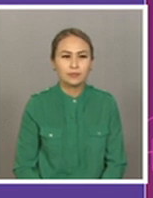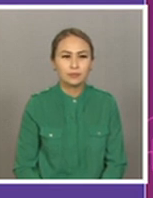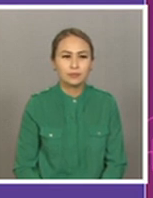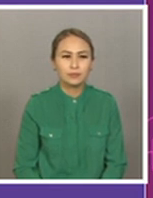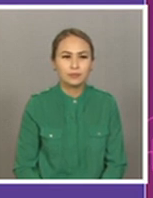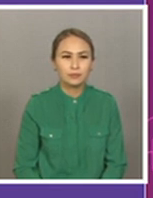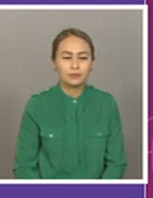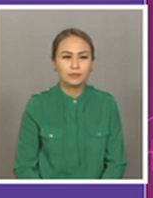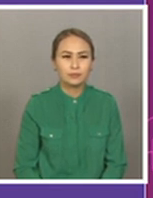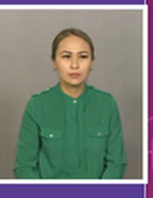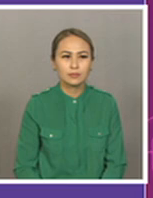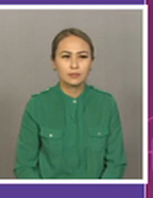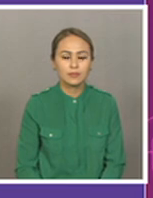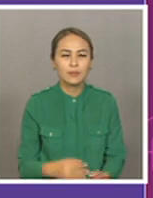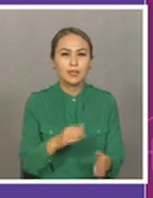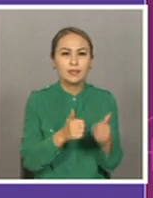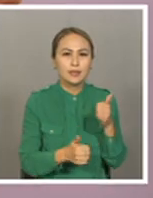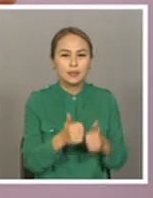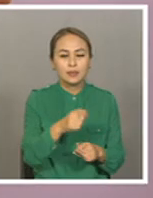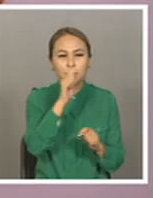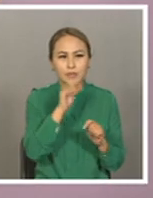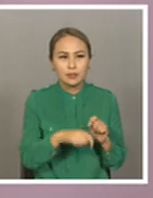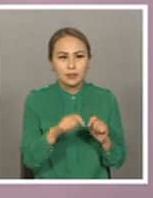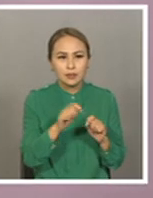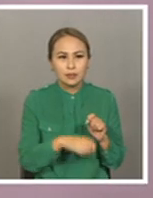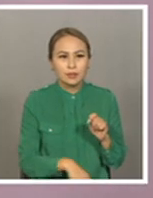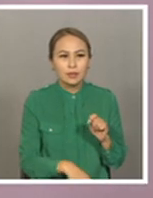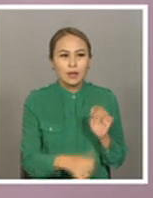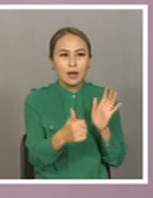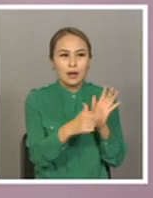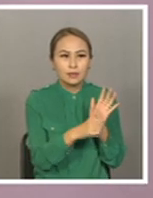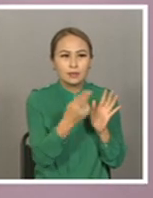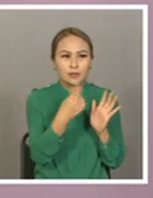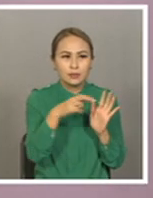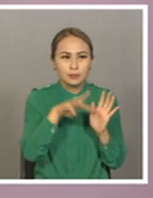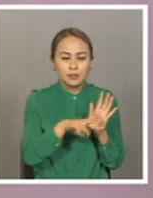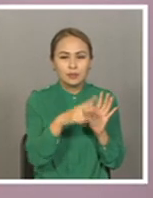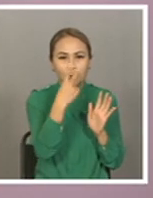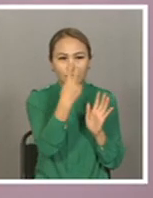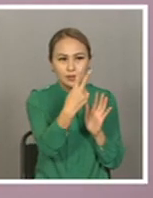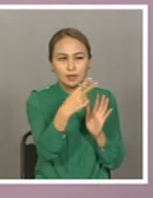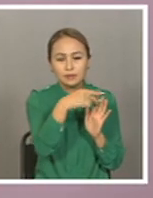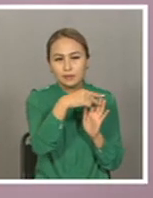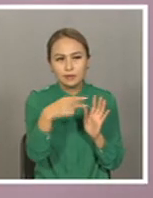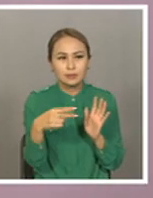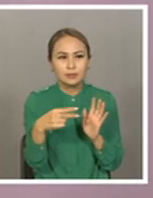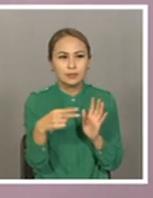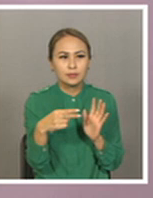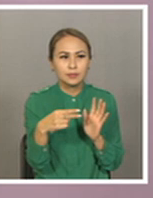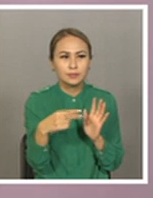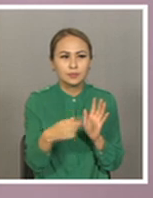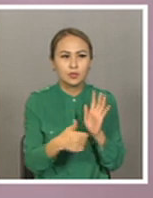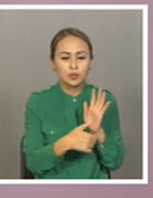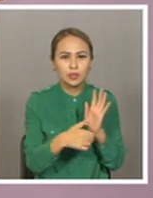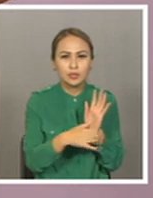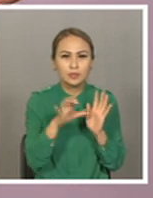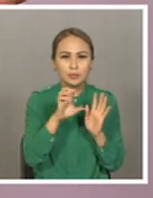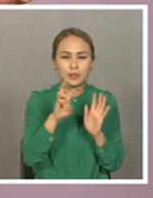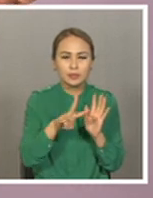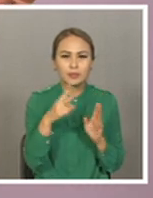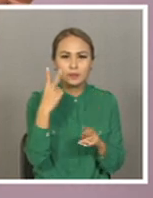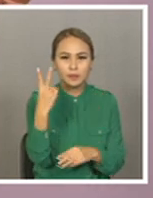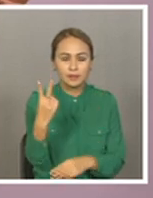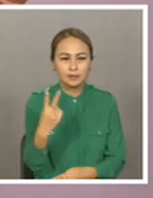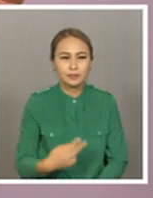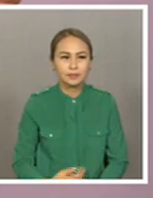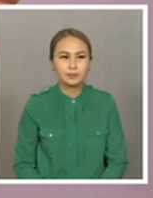Орындап болсаңдар, салыстырып тексерейік. 6 квадрат дециметрде 600 квадрат